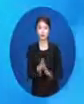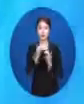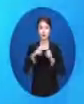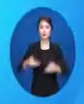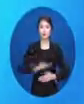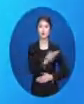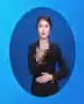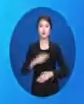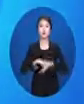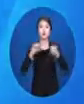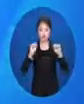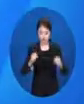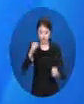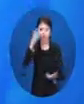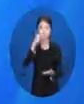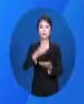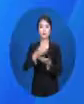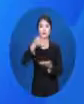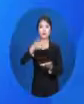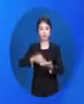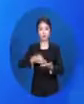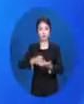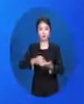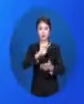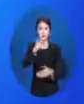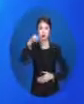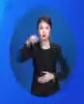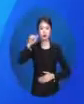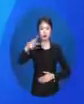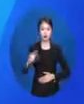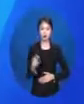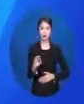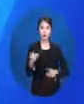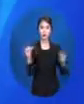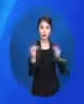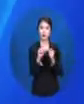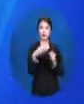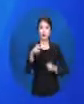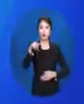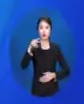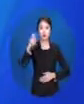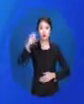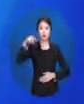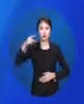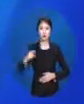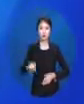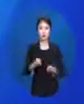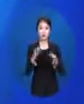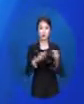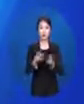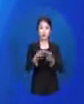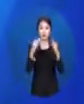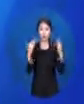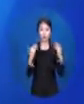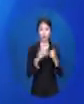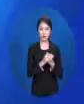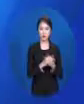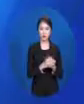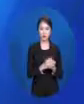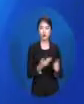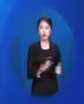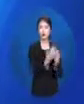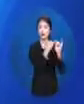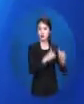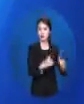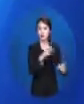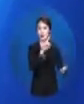시민 여러분 안녕하십니까? 천안 뉴스입니다. 백석동의 다섯 번째 로컬푸드 직매장이 개장했습니다. 생산 농가는